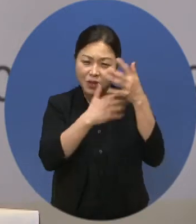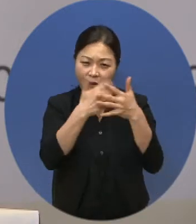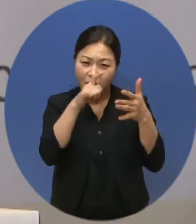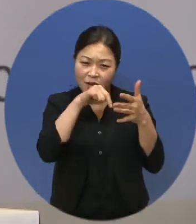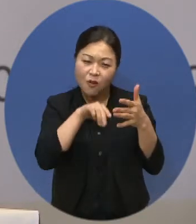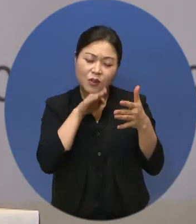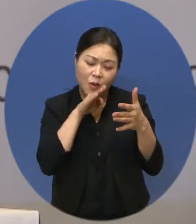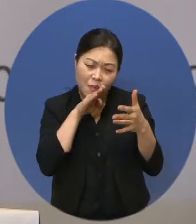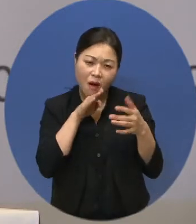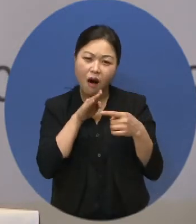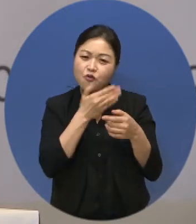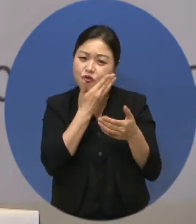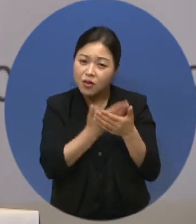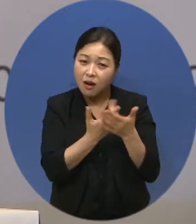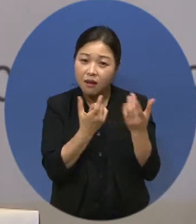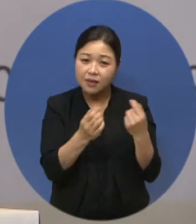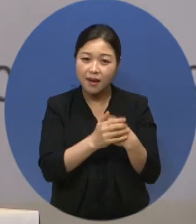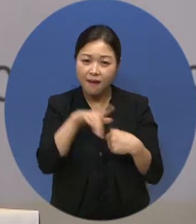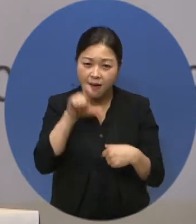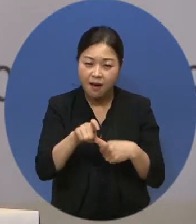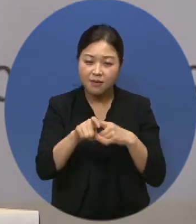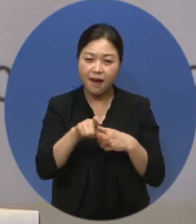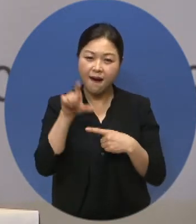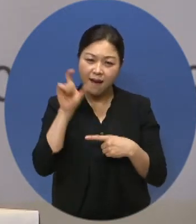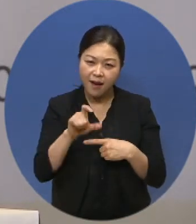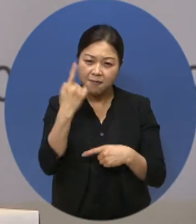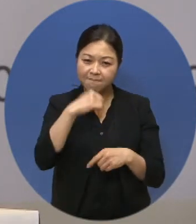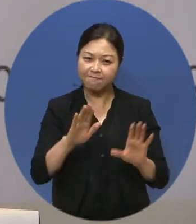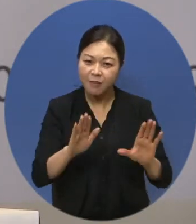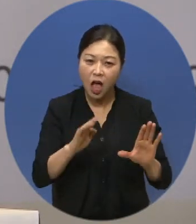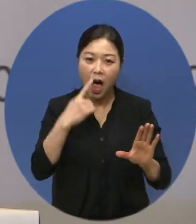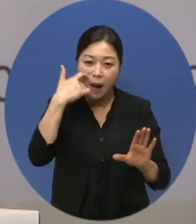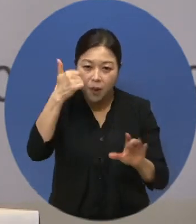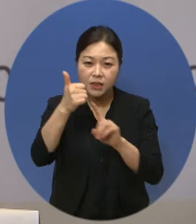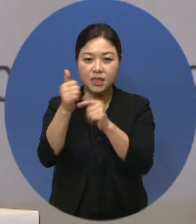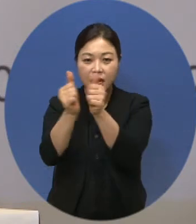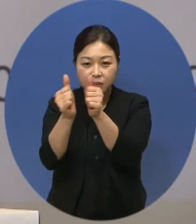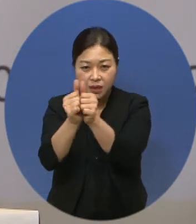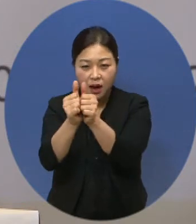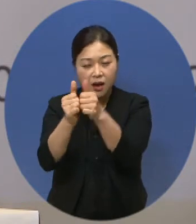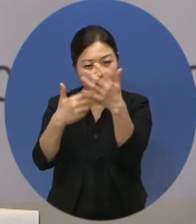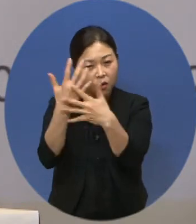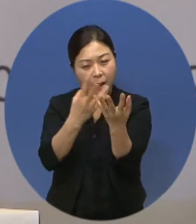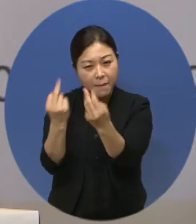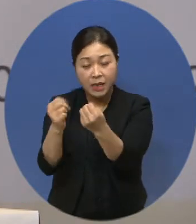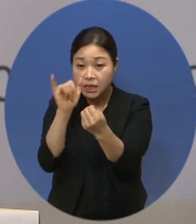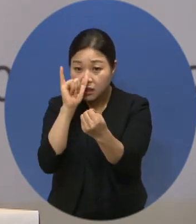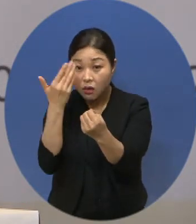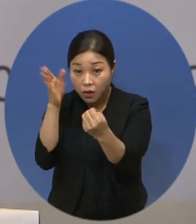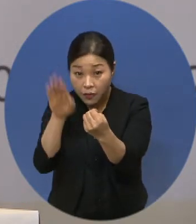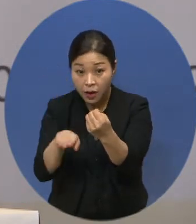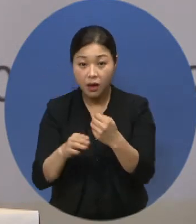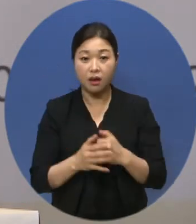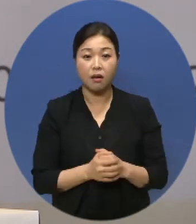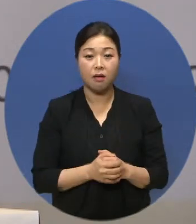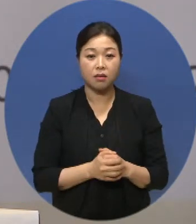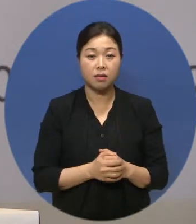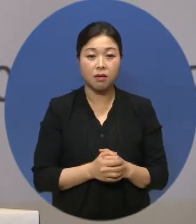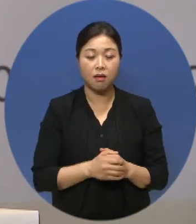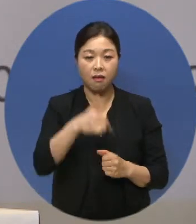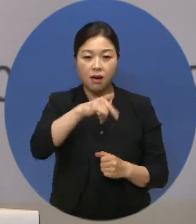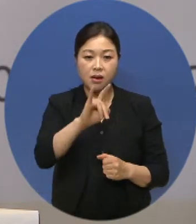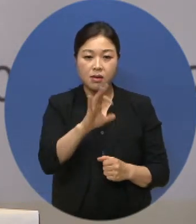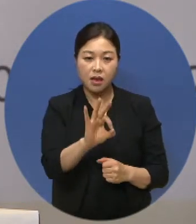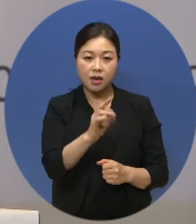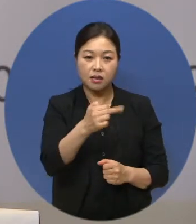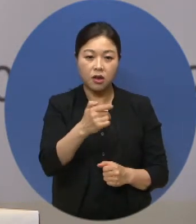왜냐하면 강하거나 강한 척을 하거나 하는 뭐 아버지나 남성들의 영화들은 많이 볼 수 있는데 그렇죠. 이 갱년기를 겪는